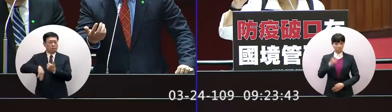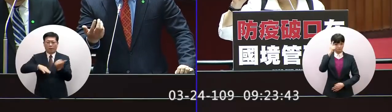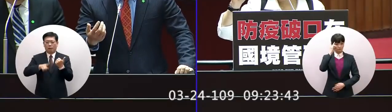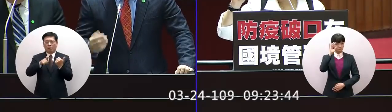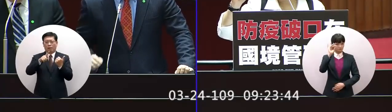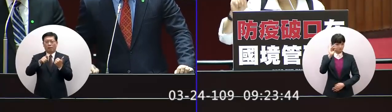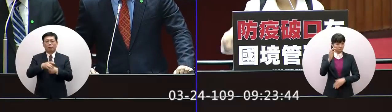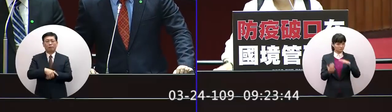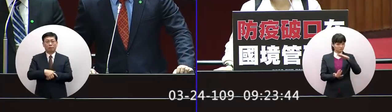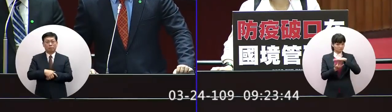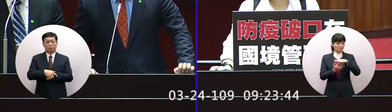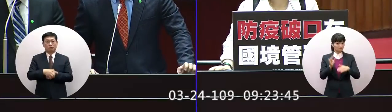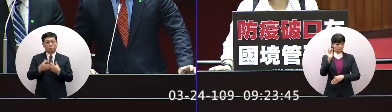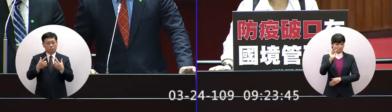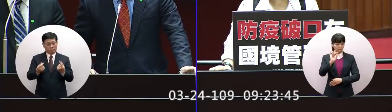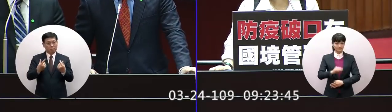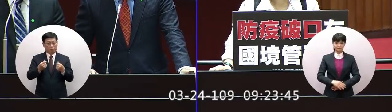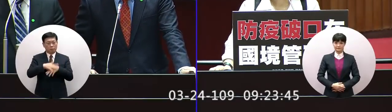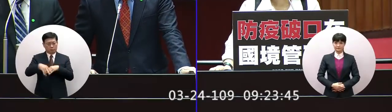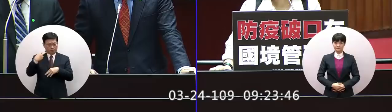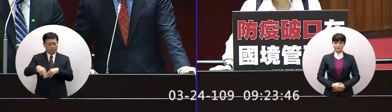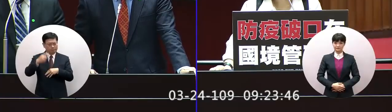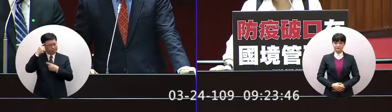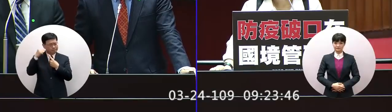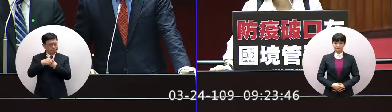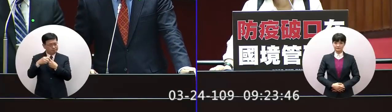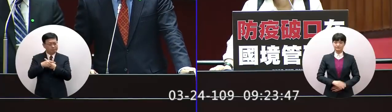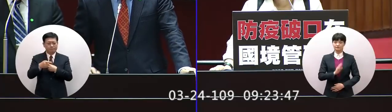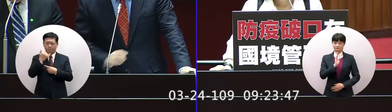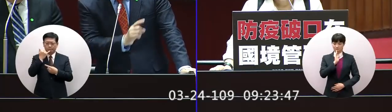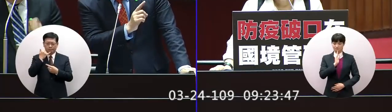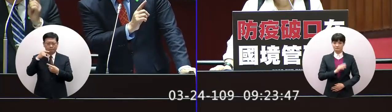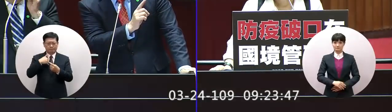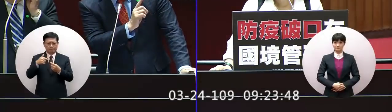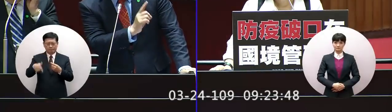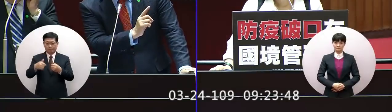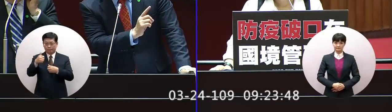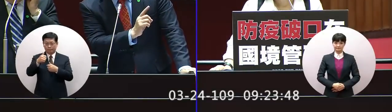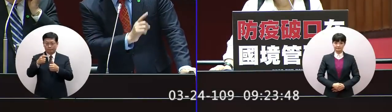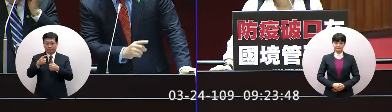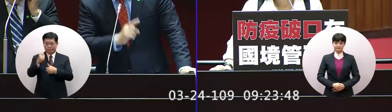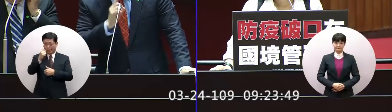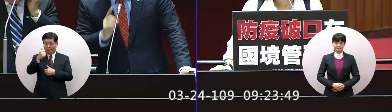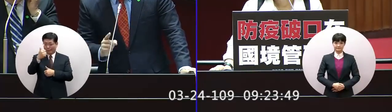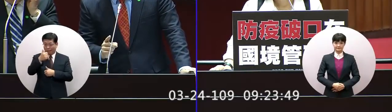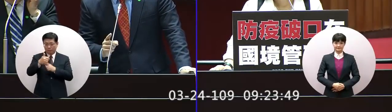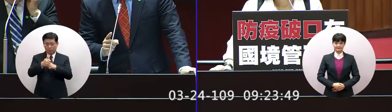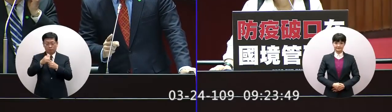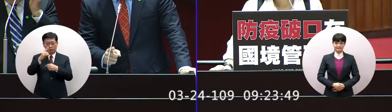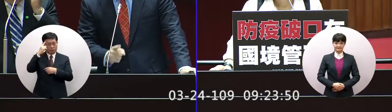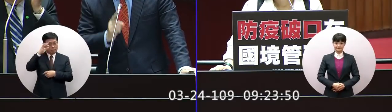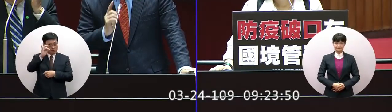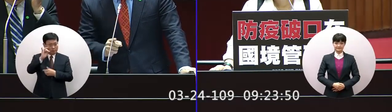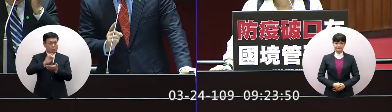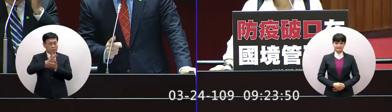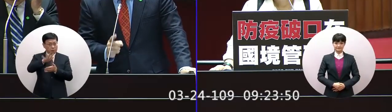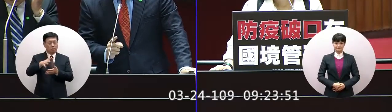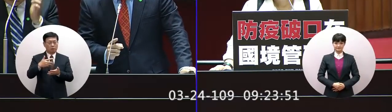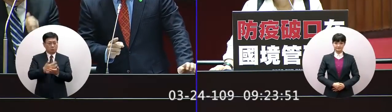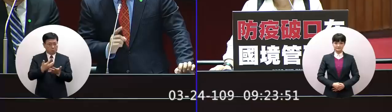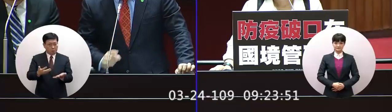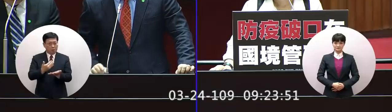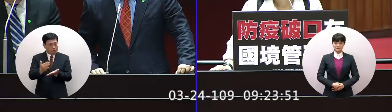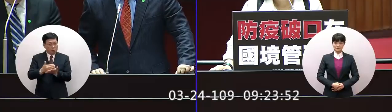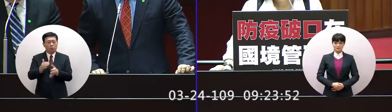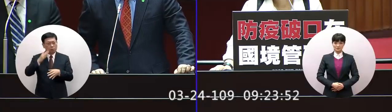最多100天而已。 所以这部分我们会来看看怎么样来处理这个 A 男出来了以后100天以后怎么样的这